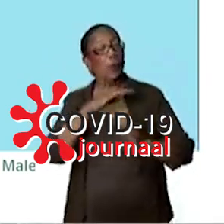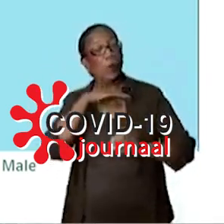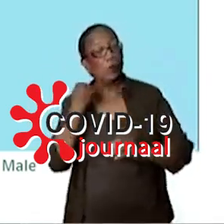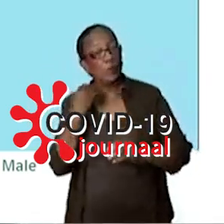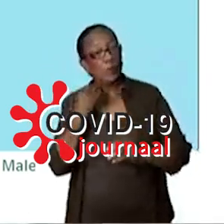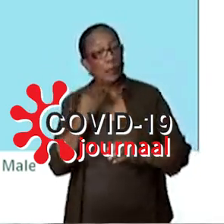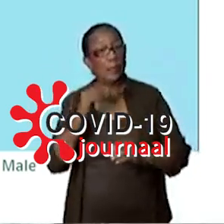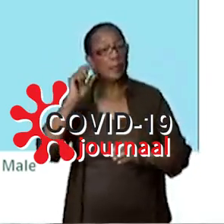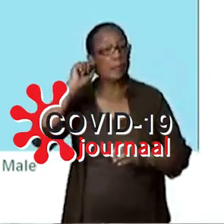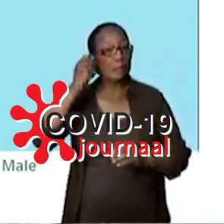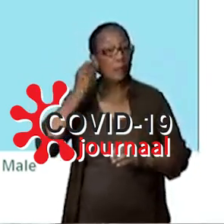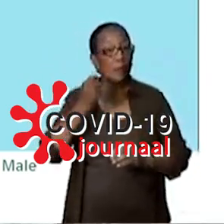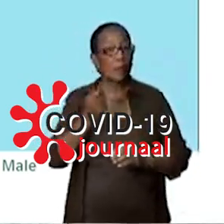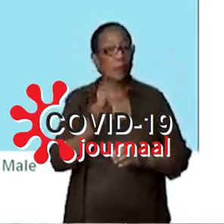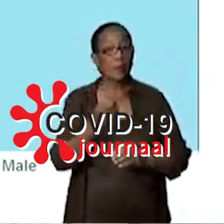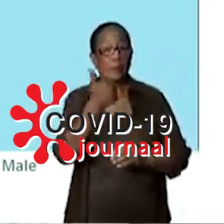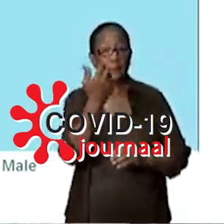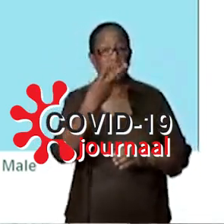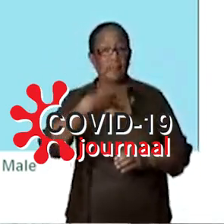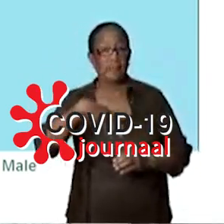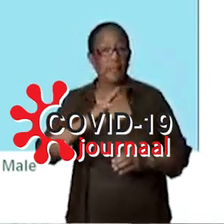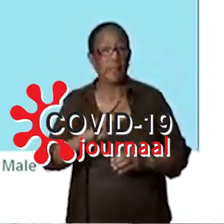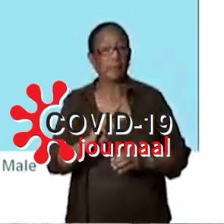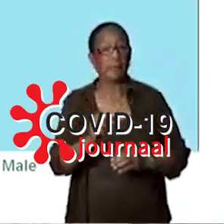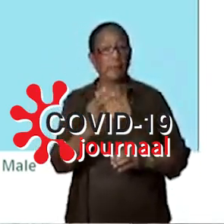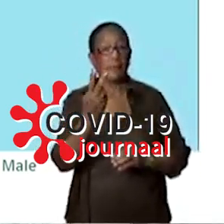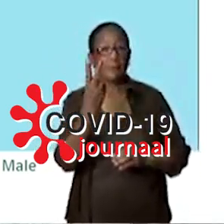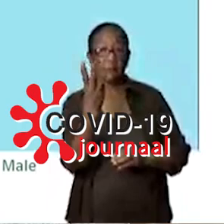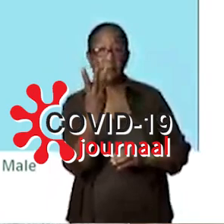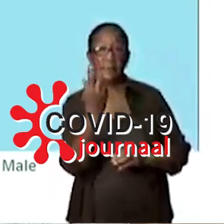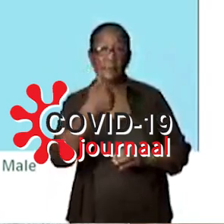36% tegenover 63% waren bij de mannen.